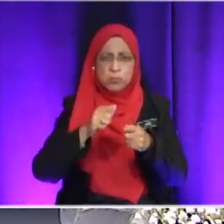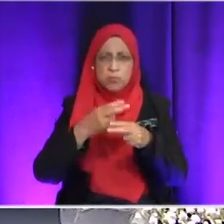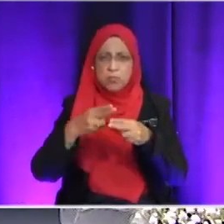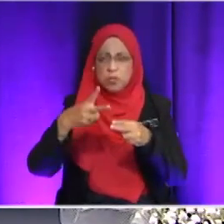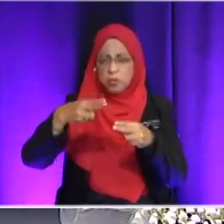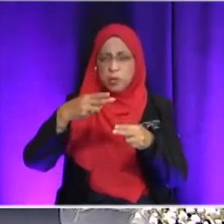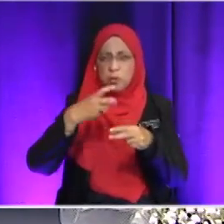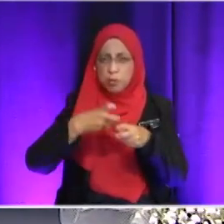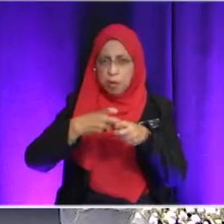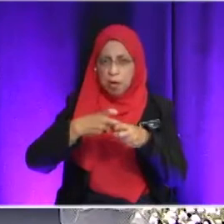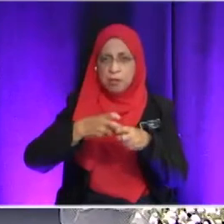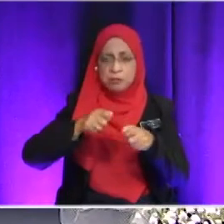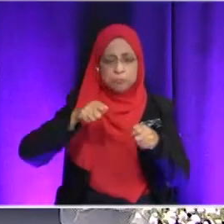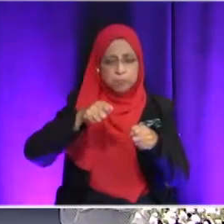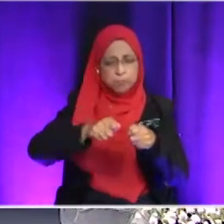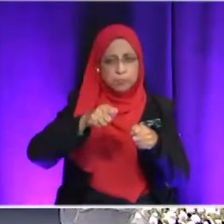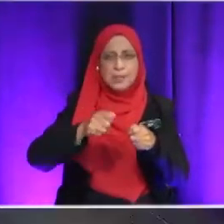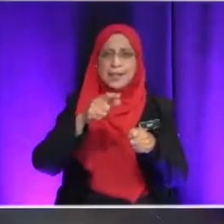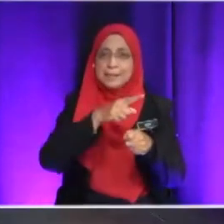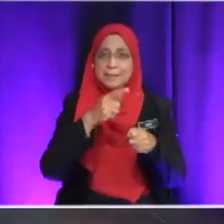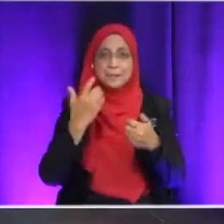Kalau tak Kunti akan rusak